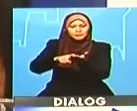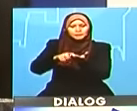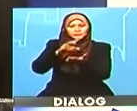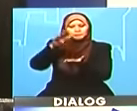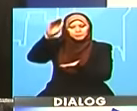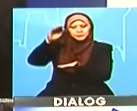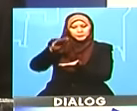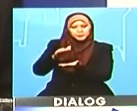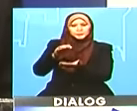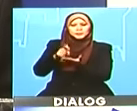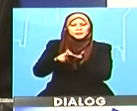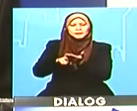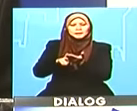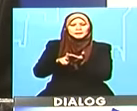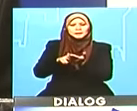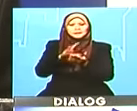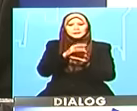obligasi kita yang lain. Kemudian